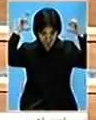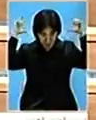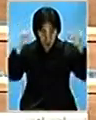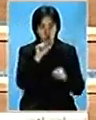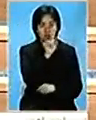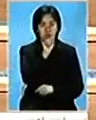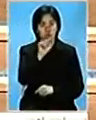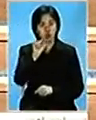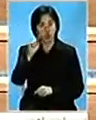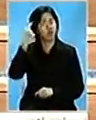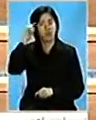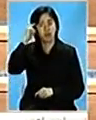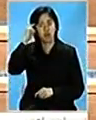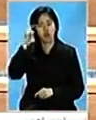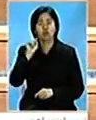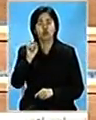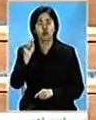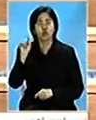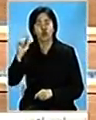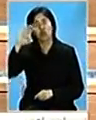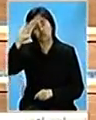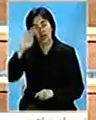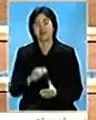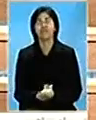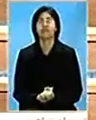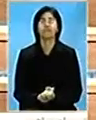ไม่รู้ว่าจุดๆๆป่วย